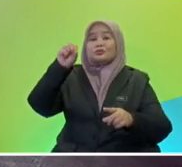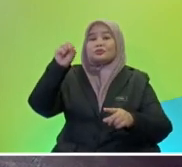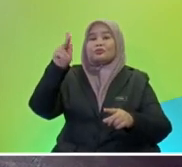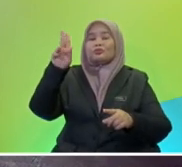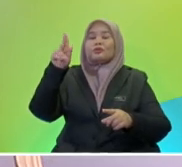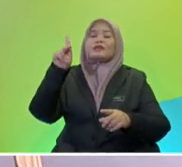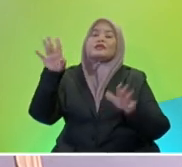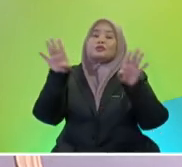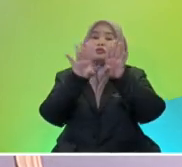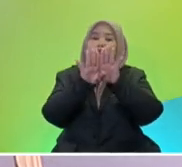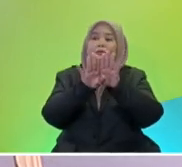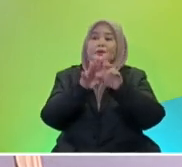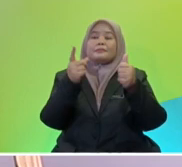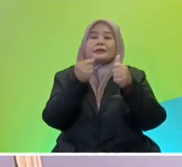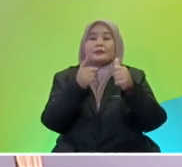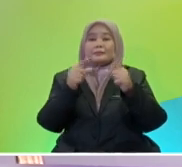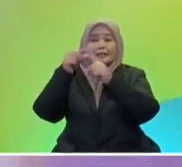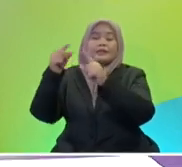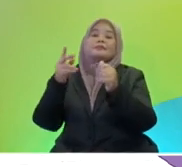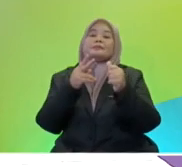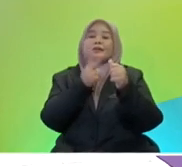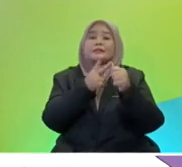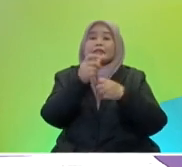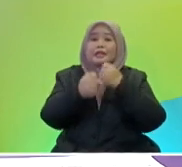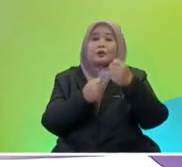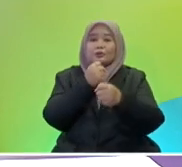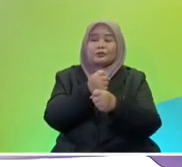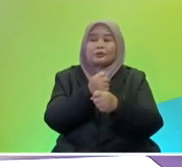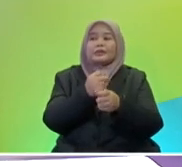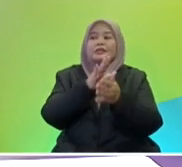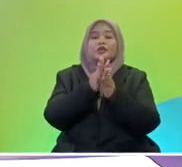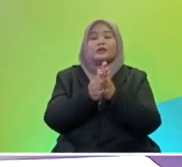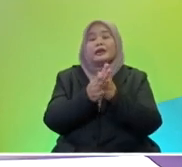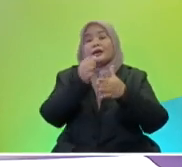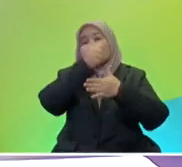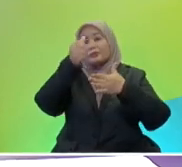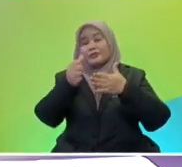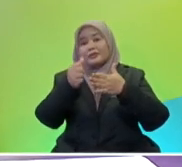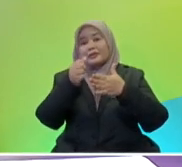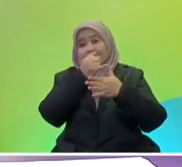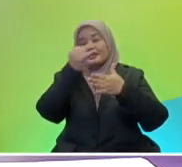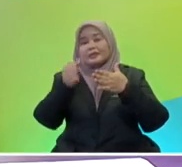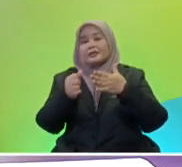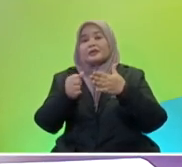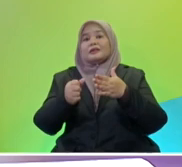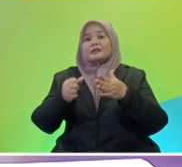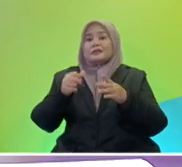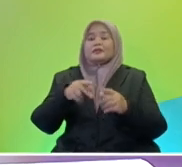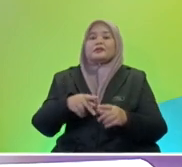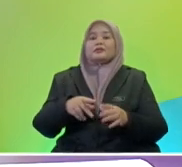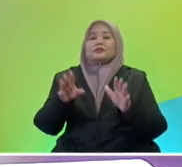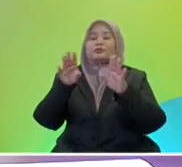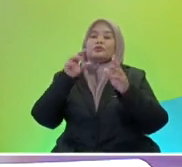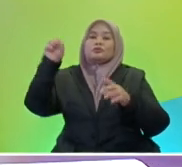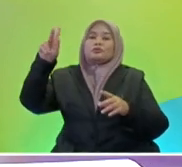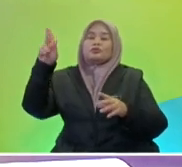kita tengok kata pertama ini adalah perkataan tahun tadi di ujungnya adalah perkataan konsumen tadi yang merupakan suku kata